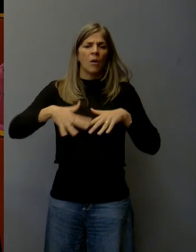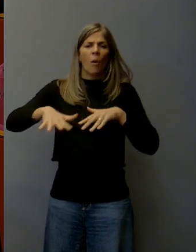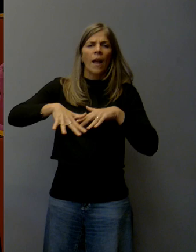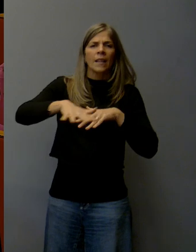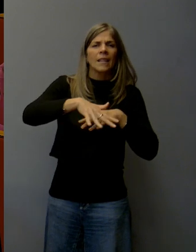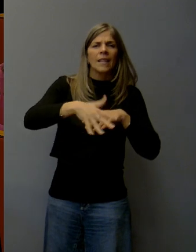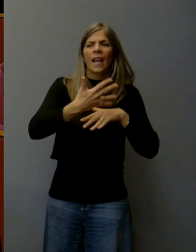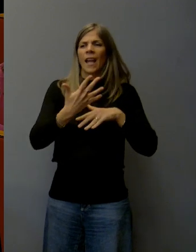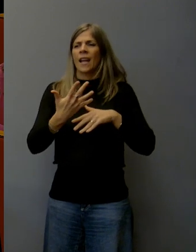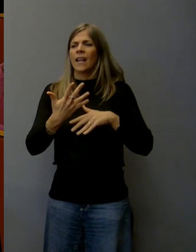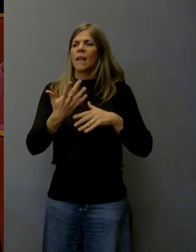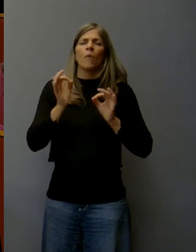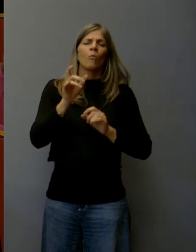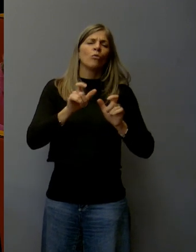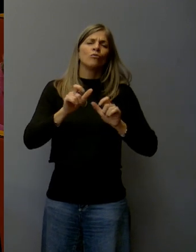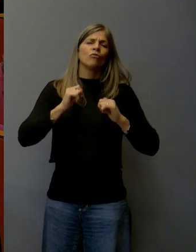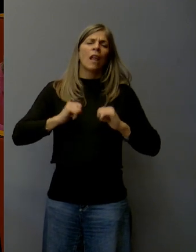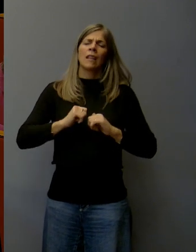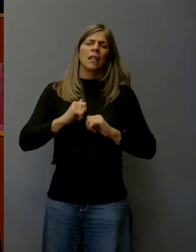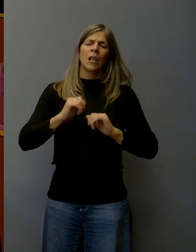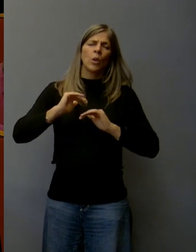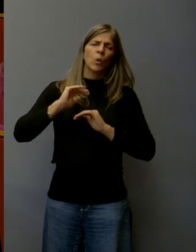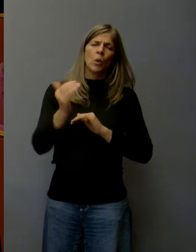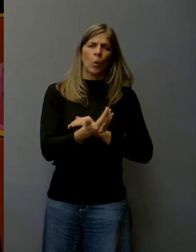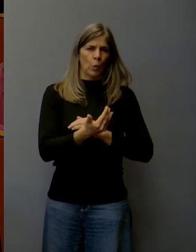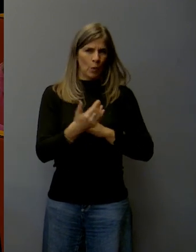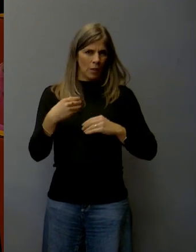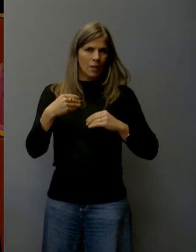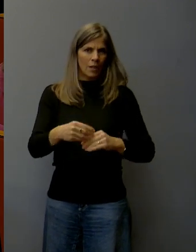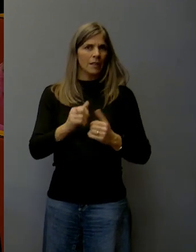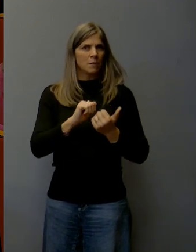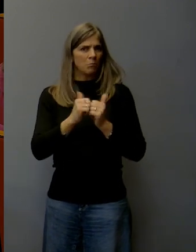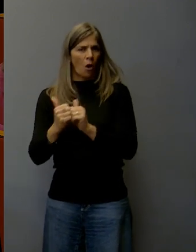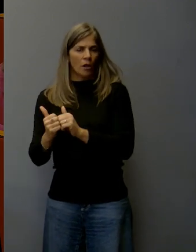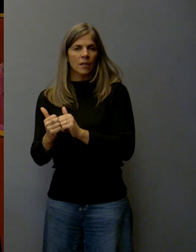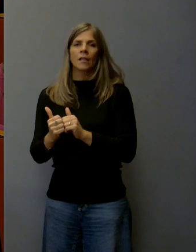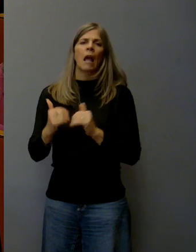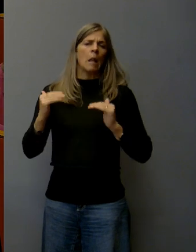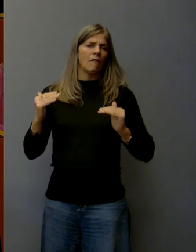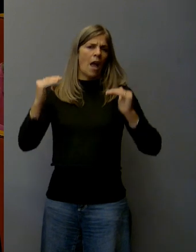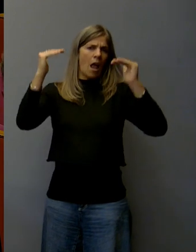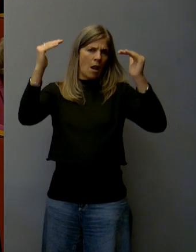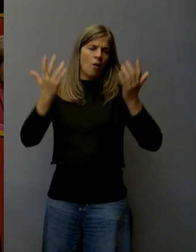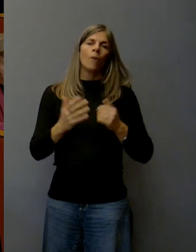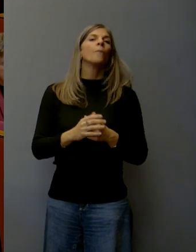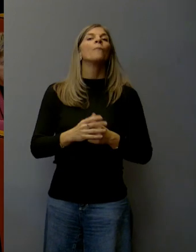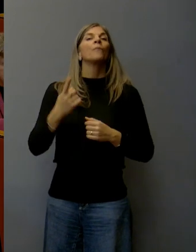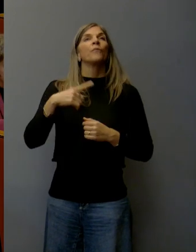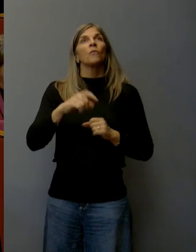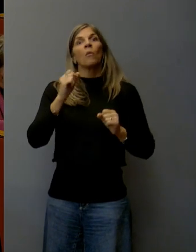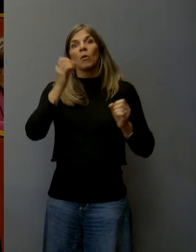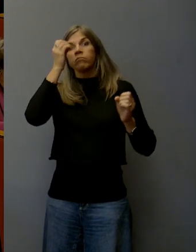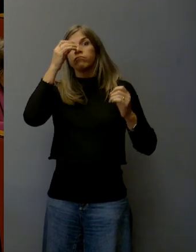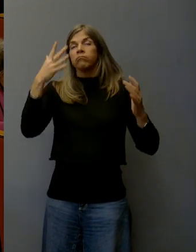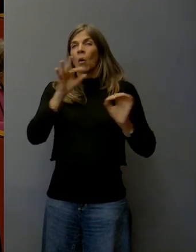siano vissuti della cittadinanza chiaro che noi possiamo immaginare alcuni luoghi